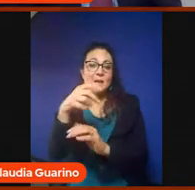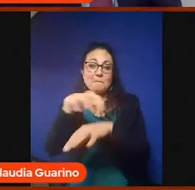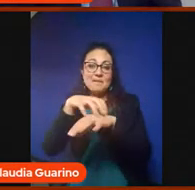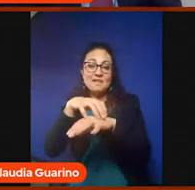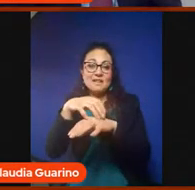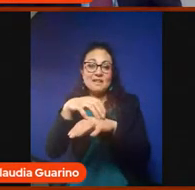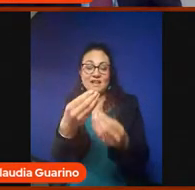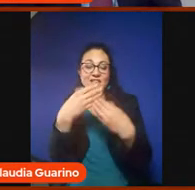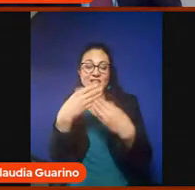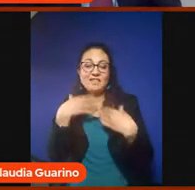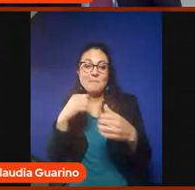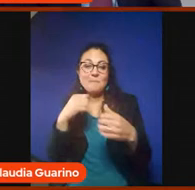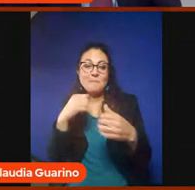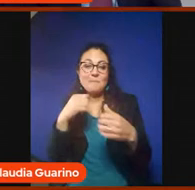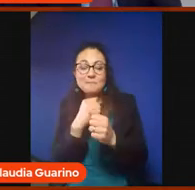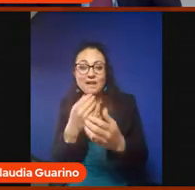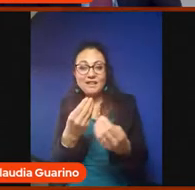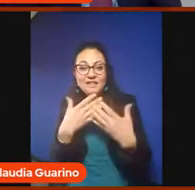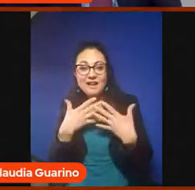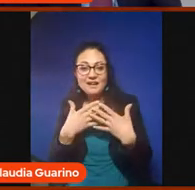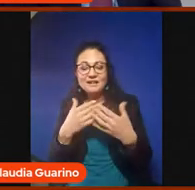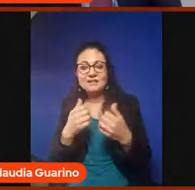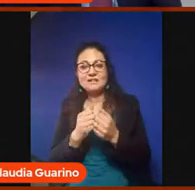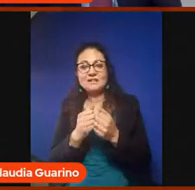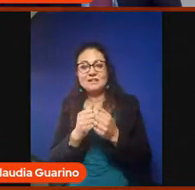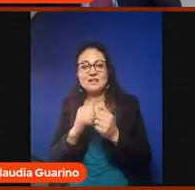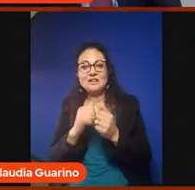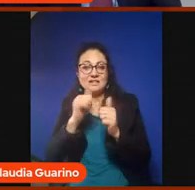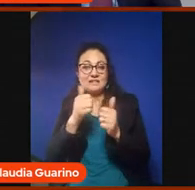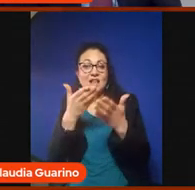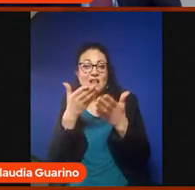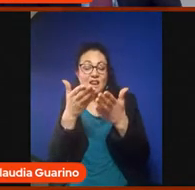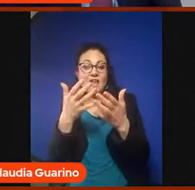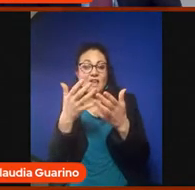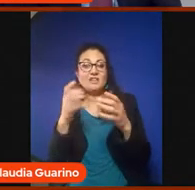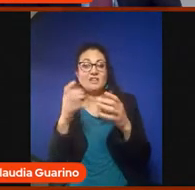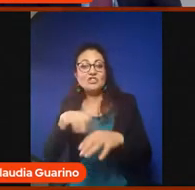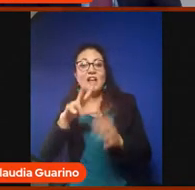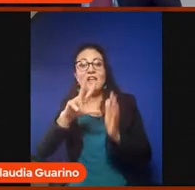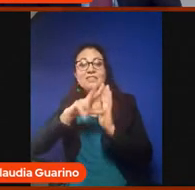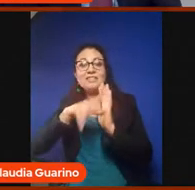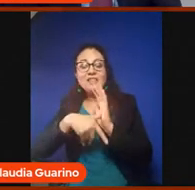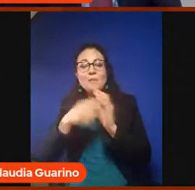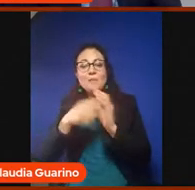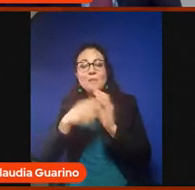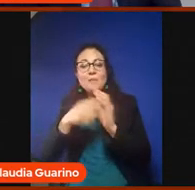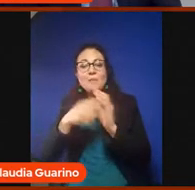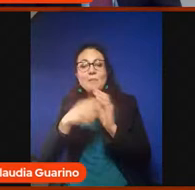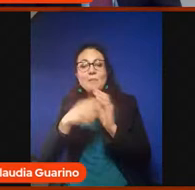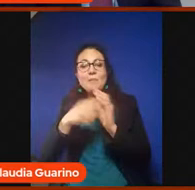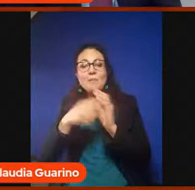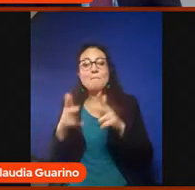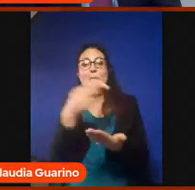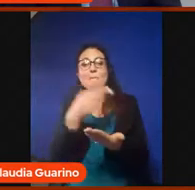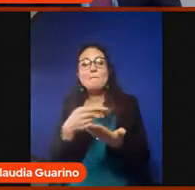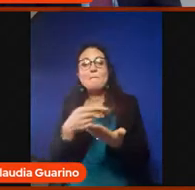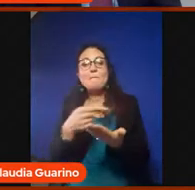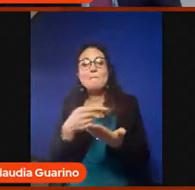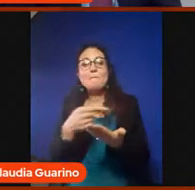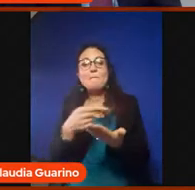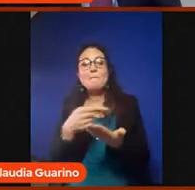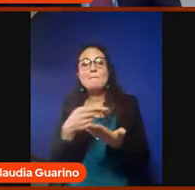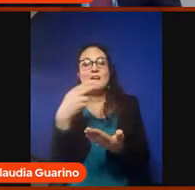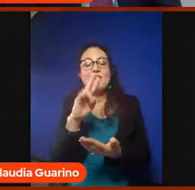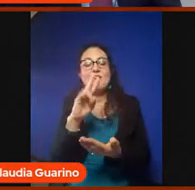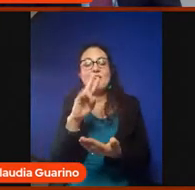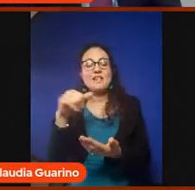se lei avesse tempo, a portarle un progetto che si chiama Vision, lo sguardo dell'uomo sulla